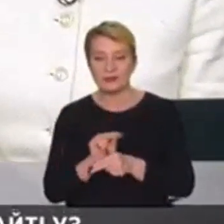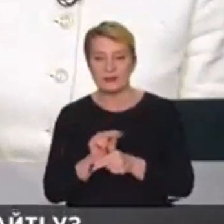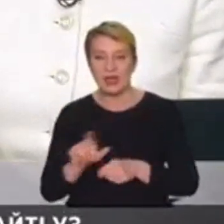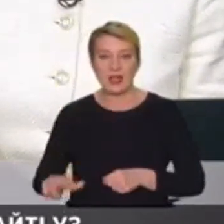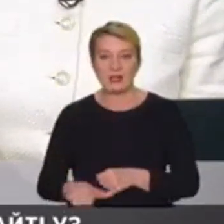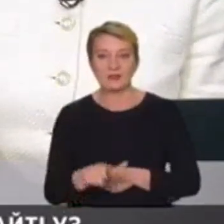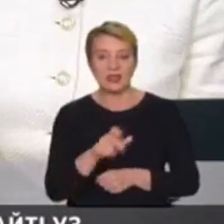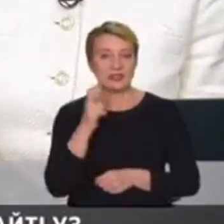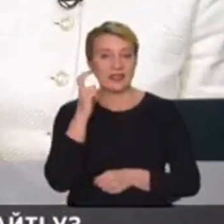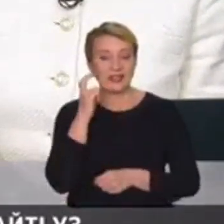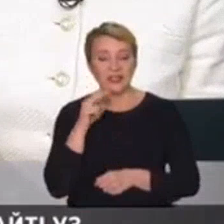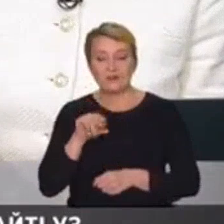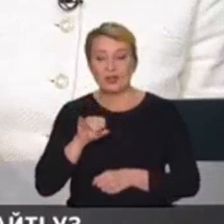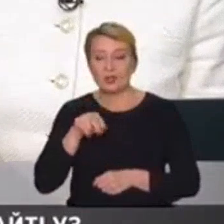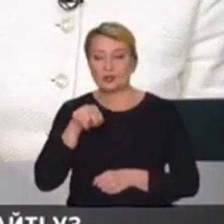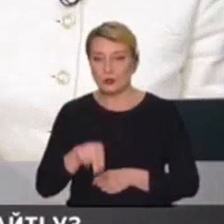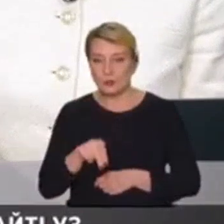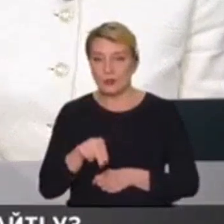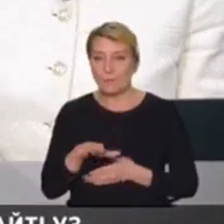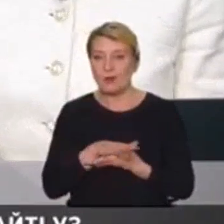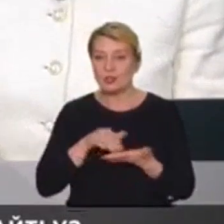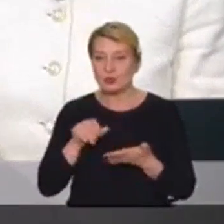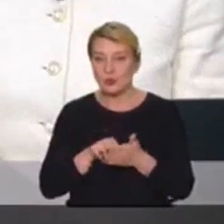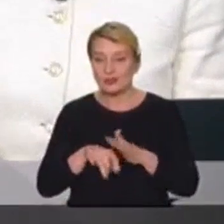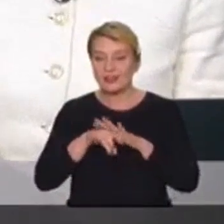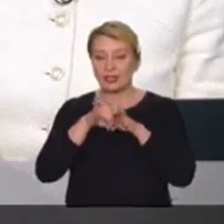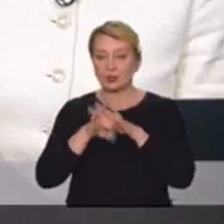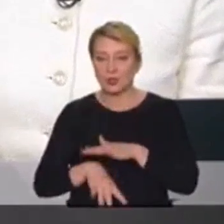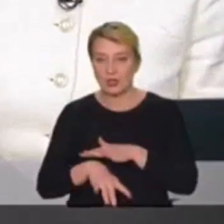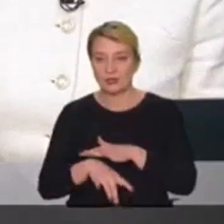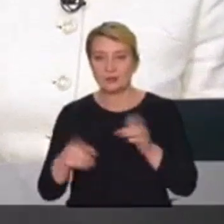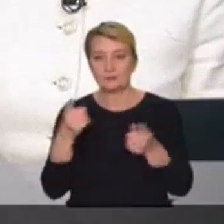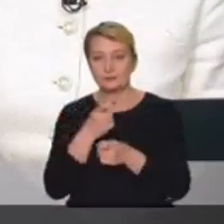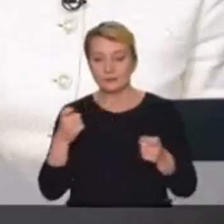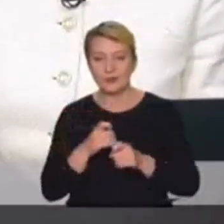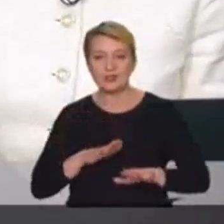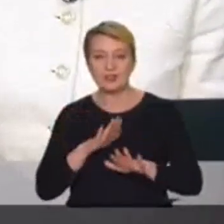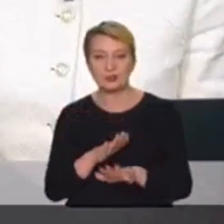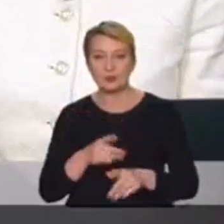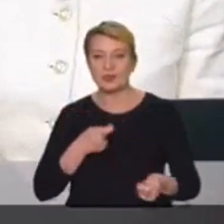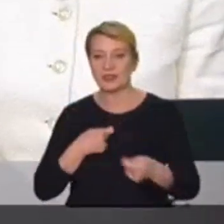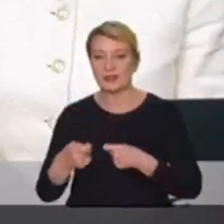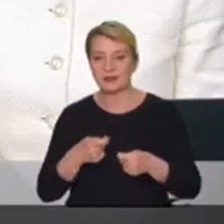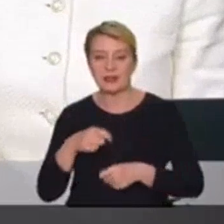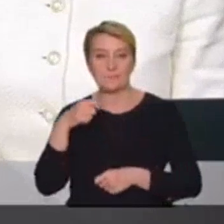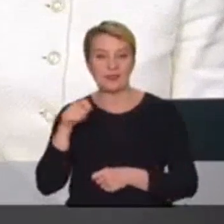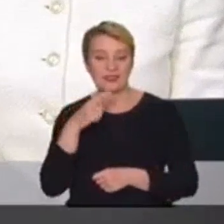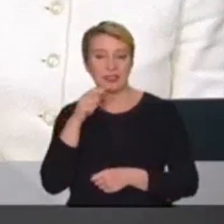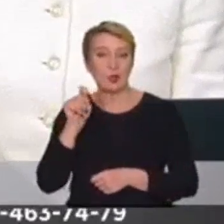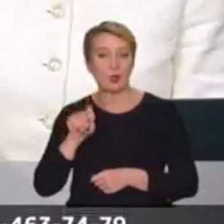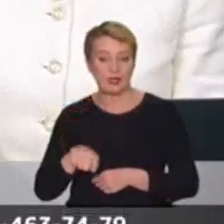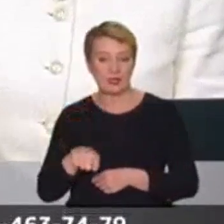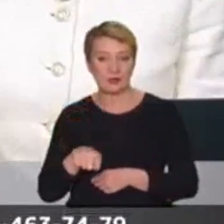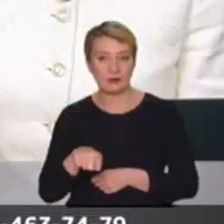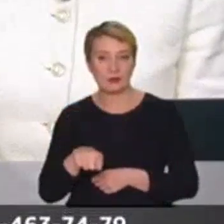була пошкоджена внаслідок ракетного удару. Про це інформує заступник керівника Офісу президента України Кирило Тимошенко.